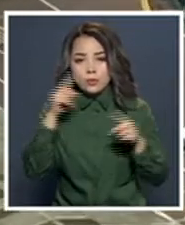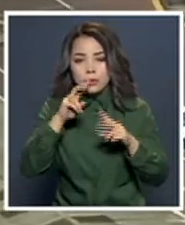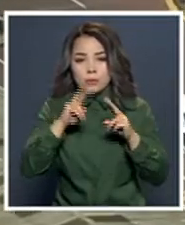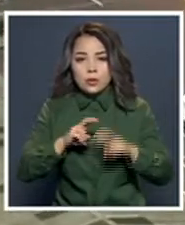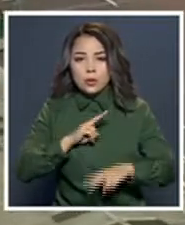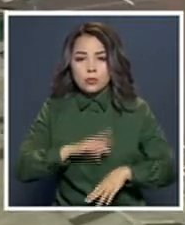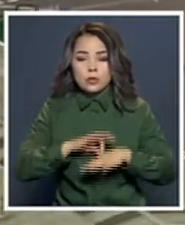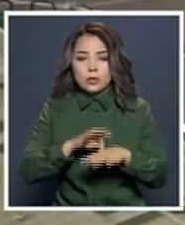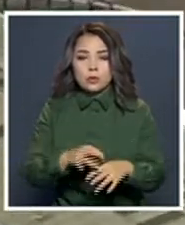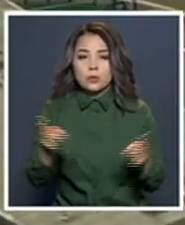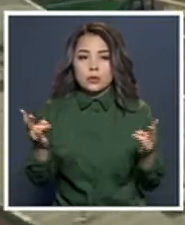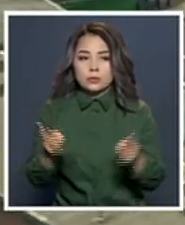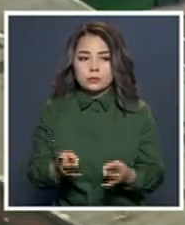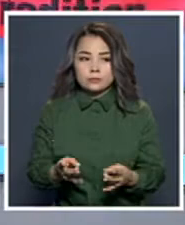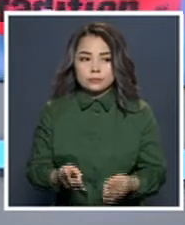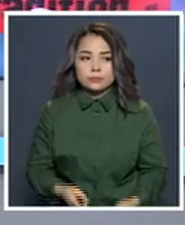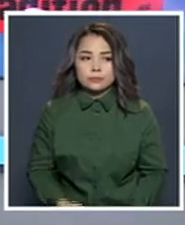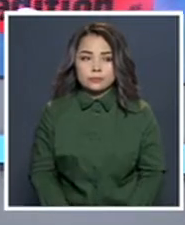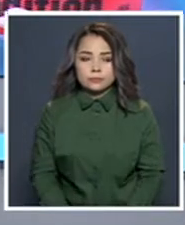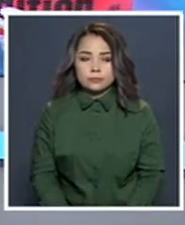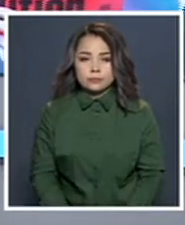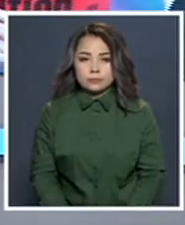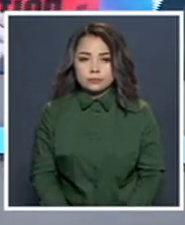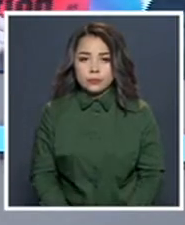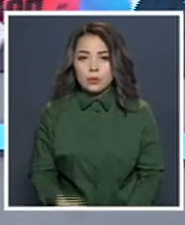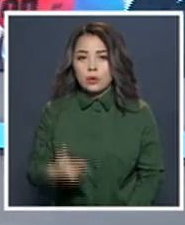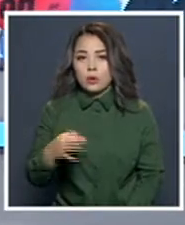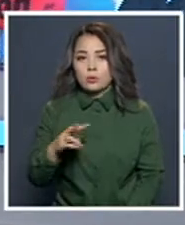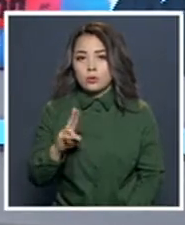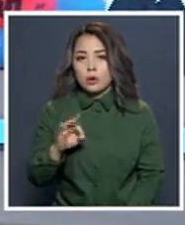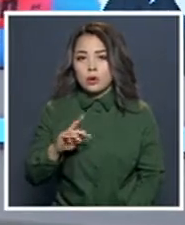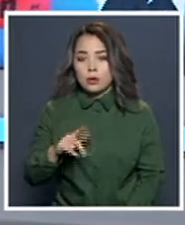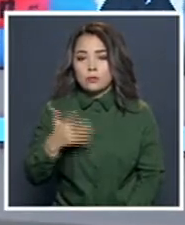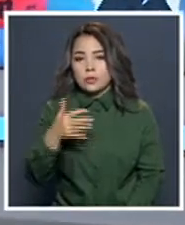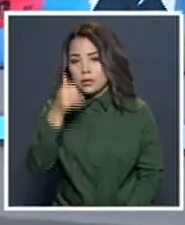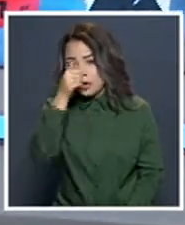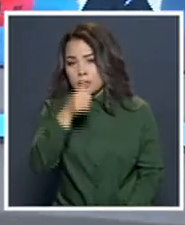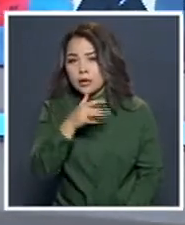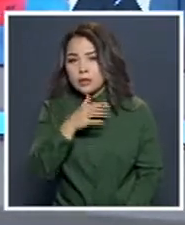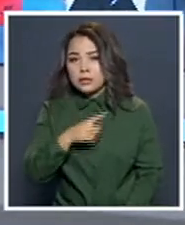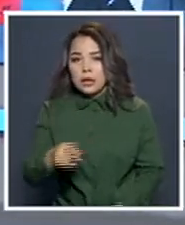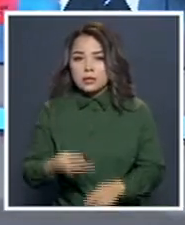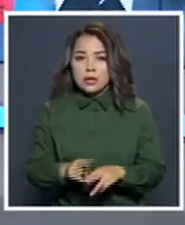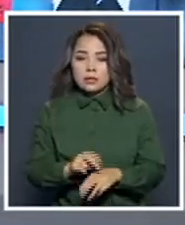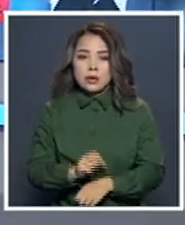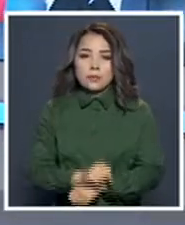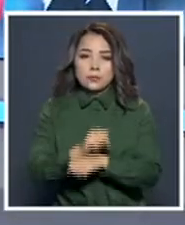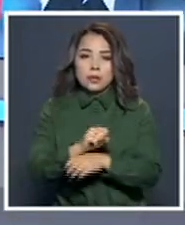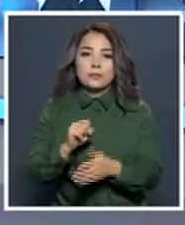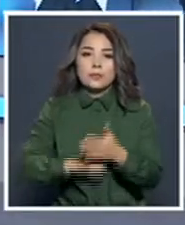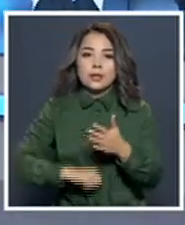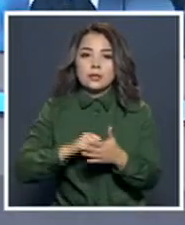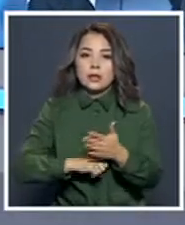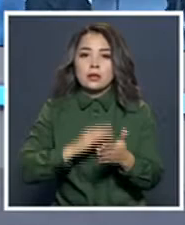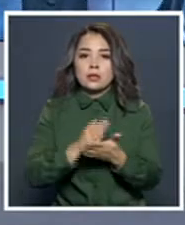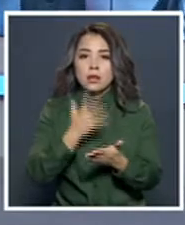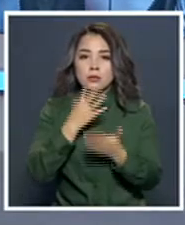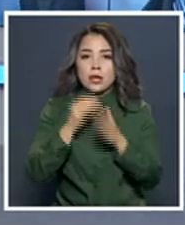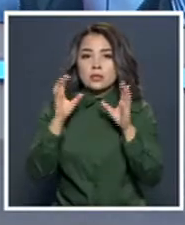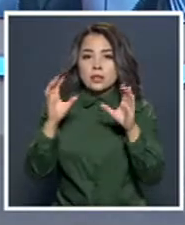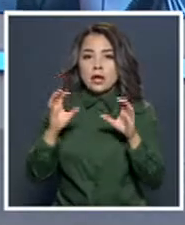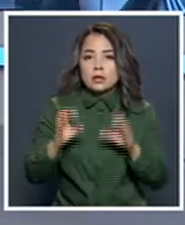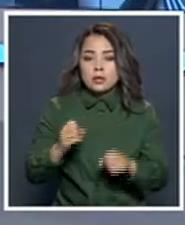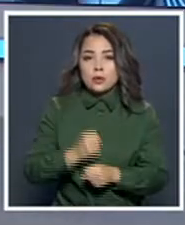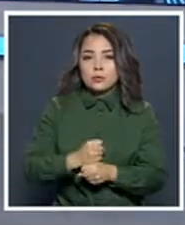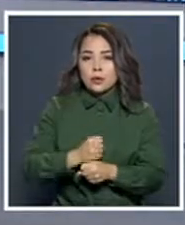процесі жүргізіліп жатыр. Гонконгта 5 айға жуық халықтың шерулетеріне түрткі болған экстрадиция туралы заңның күші